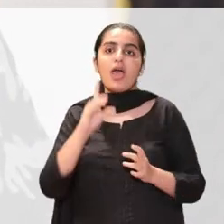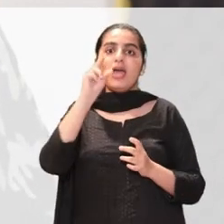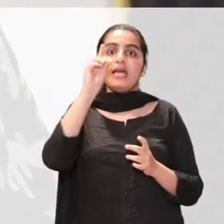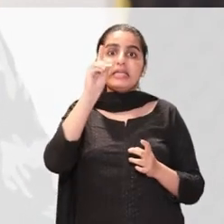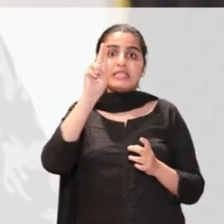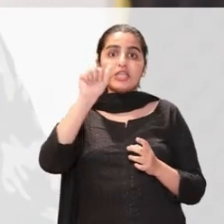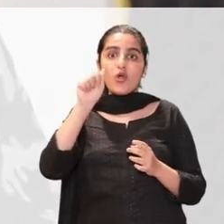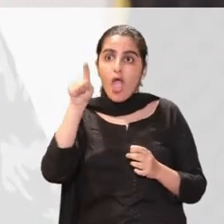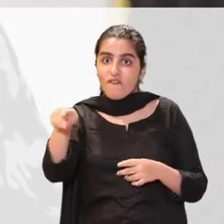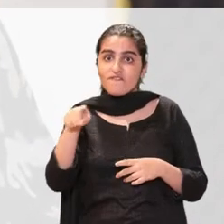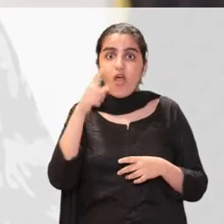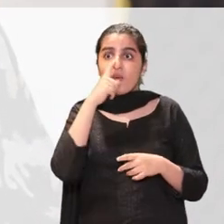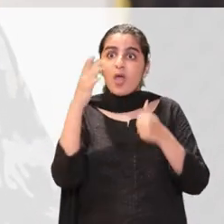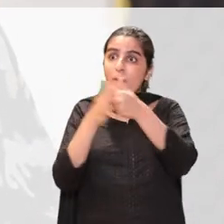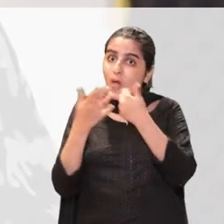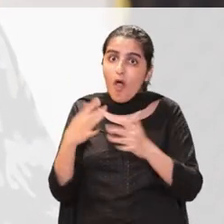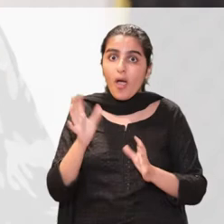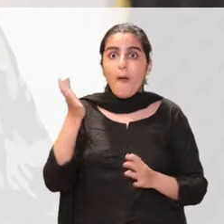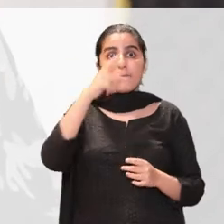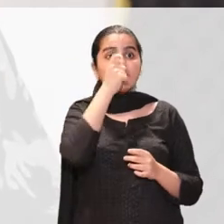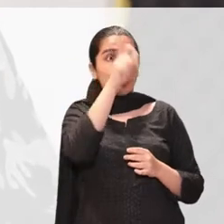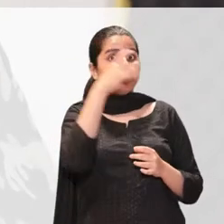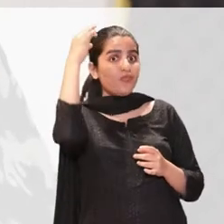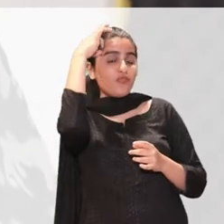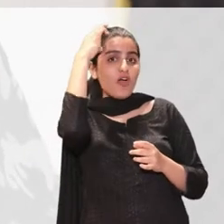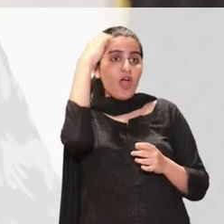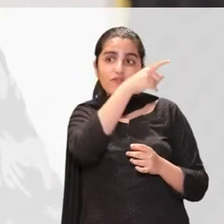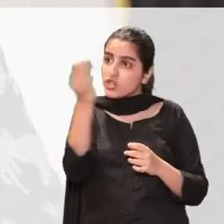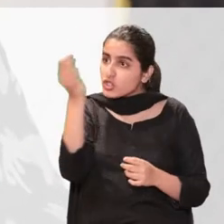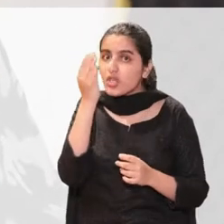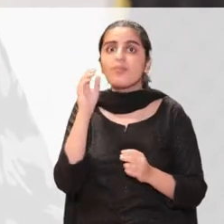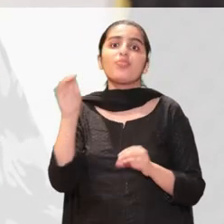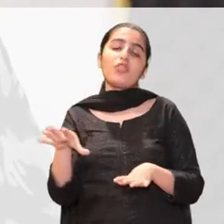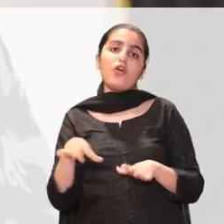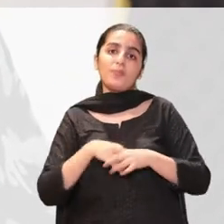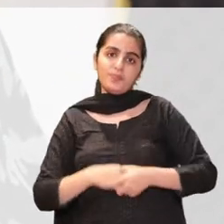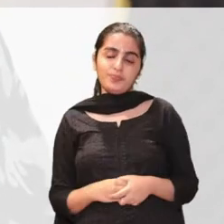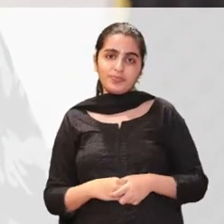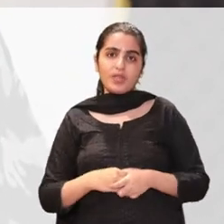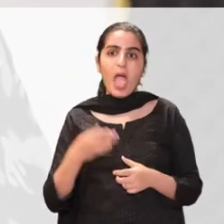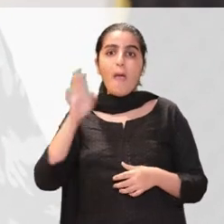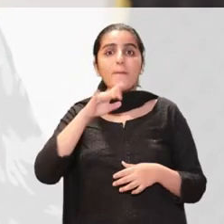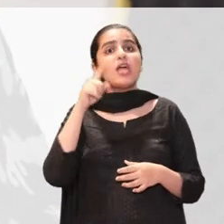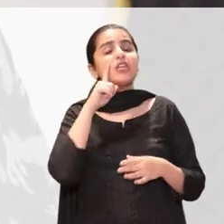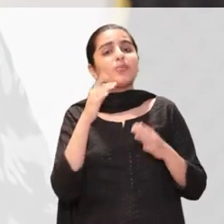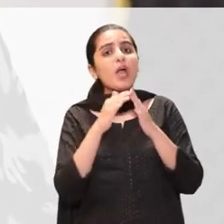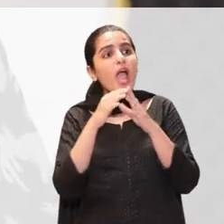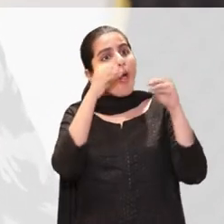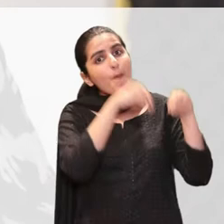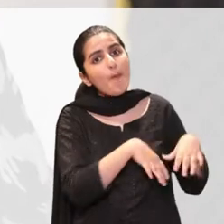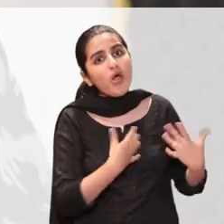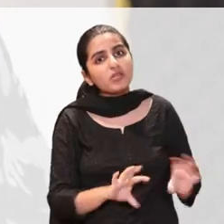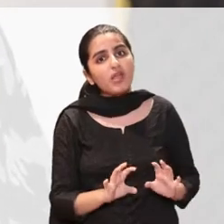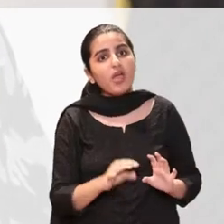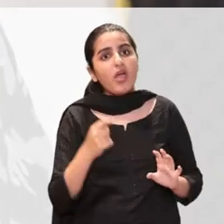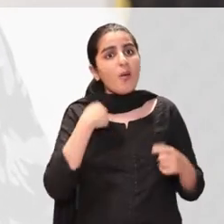होने के लिए अब उनका मस्तानी यार सो प्राऊड आफ मे ई वांट इसका मतलब जो रोज उनको आकर पिंच कर जाती हैं और उनका उनकी टेंशन भी ठीक